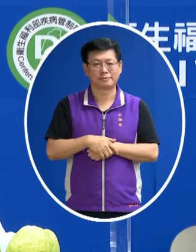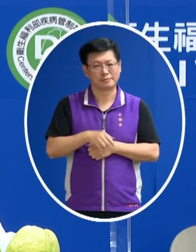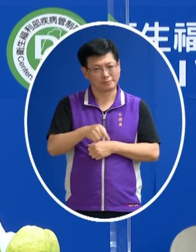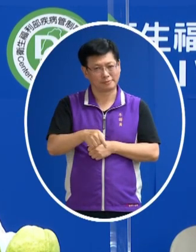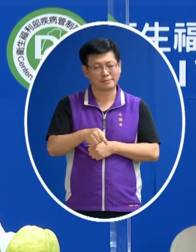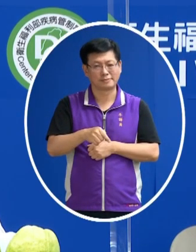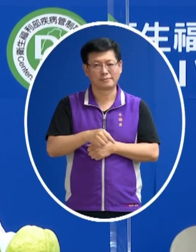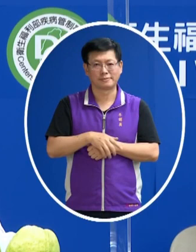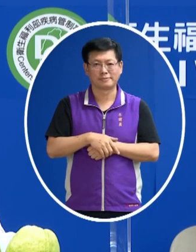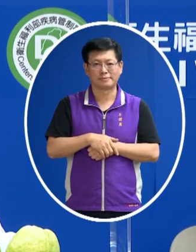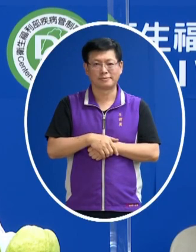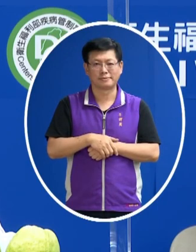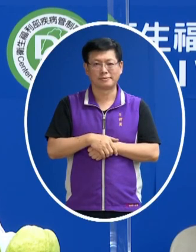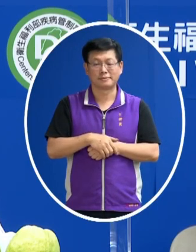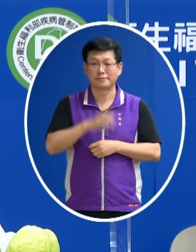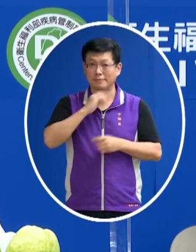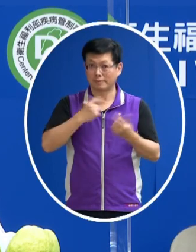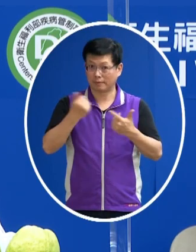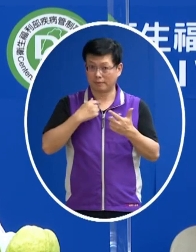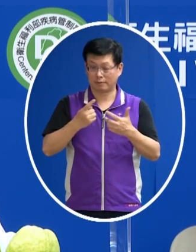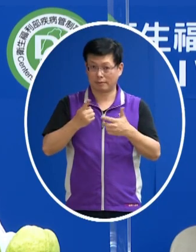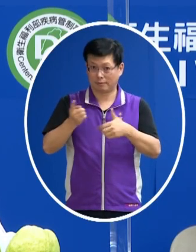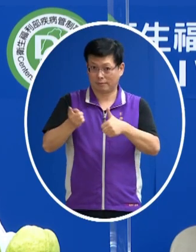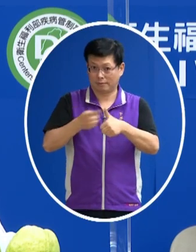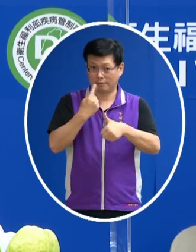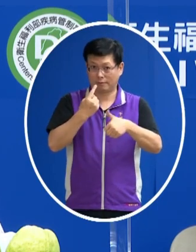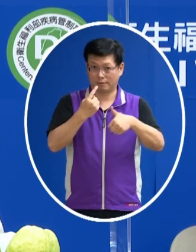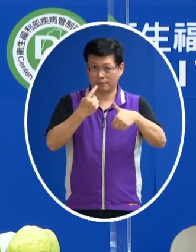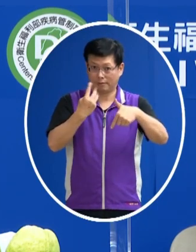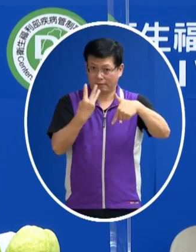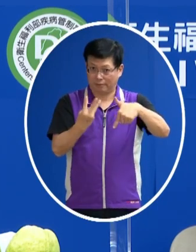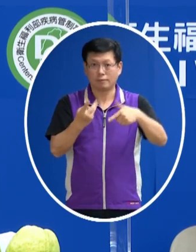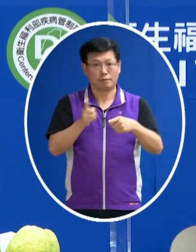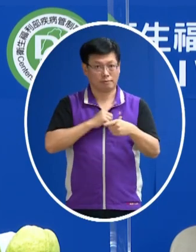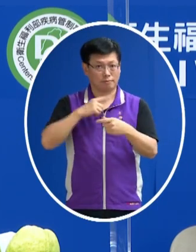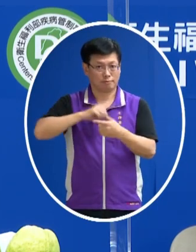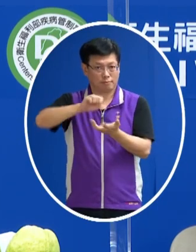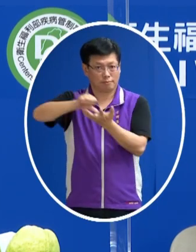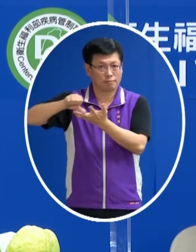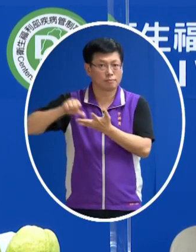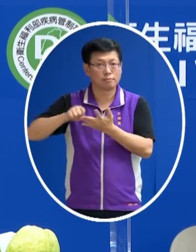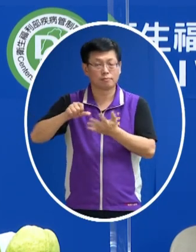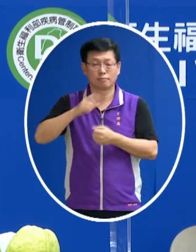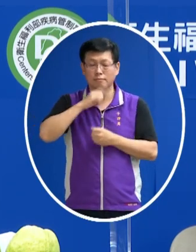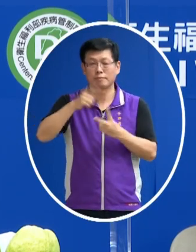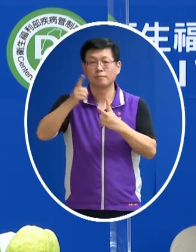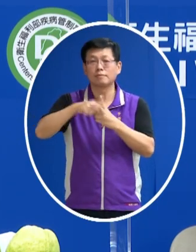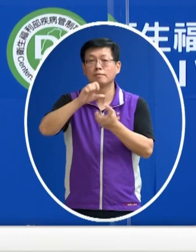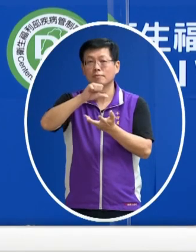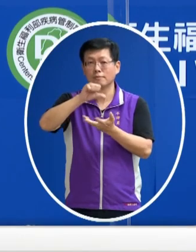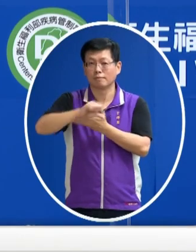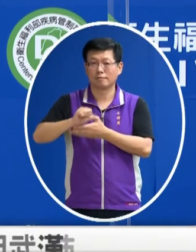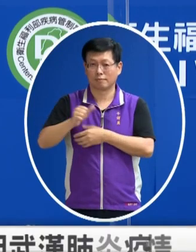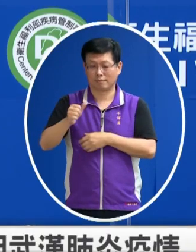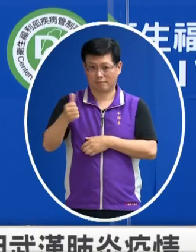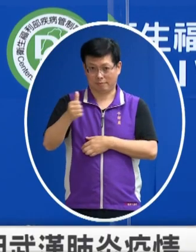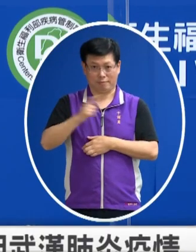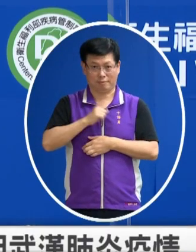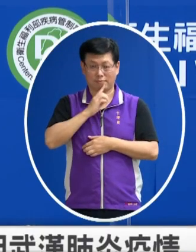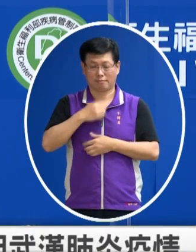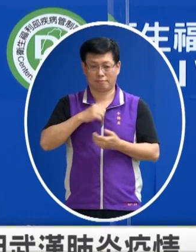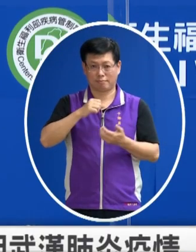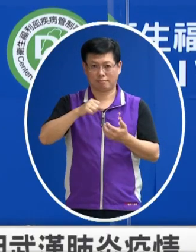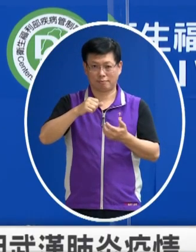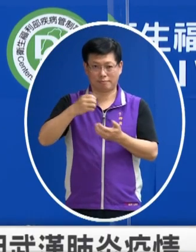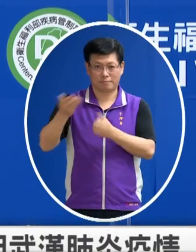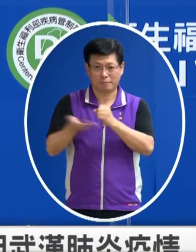是甲仙是吧哈，好在里面哈，他们这些小农们哈所做的这个